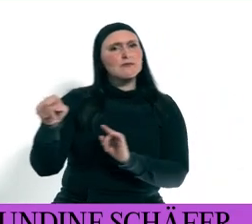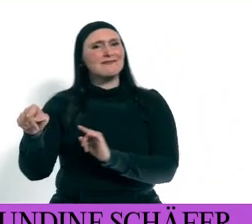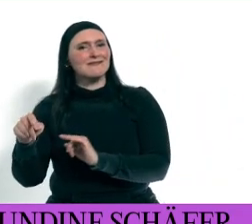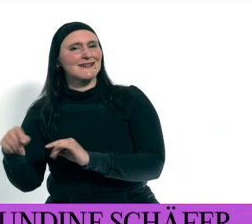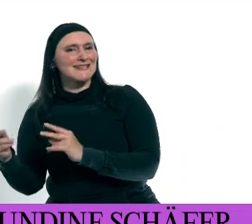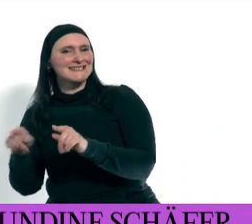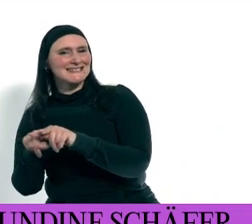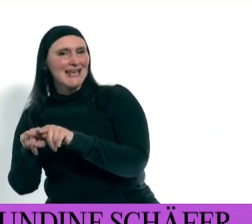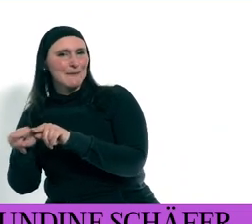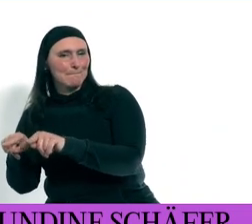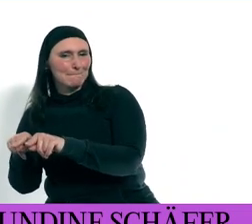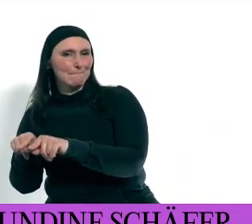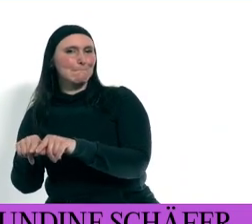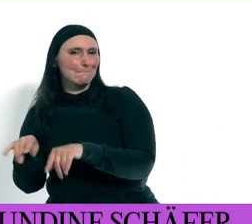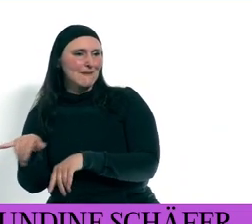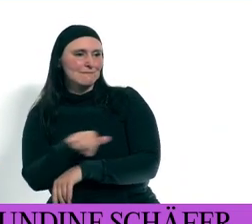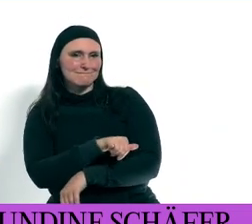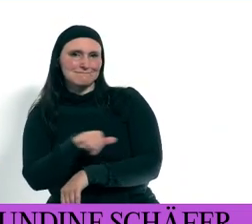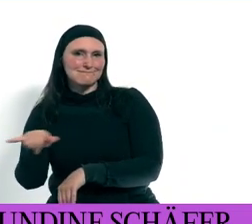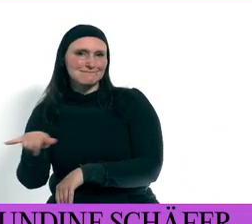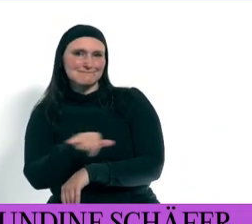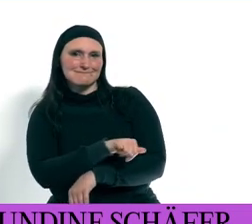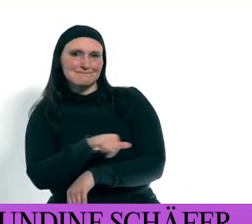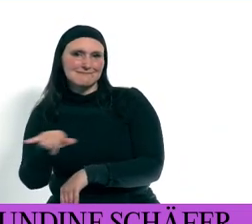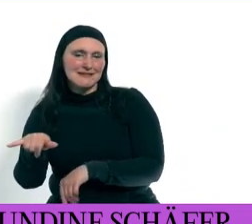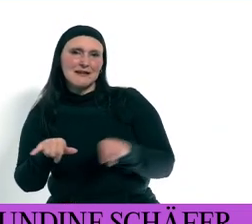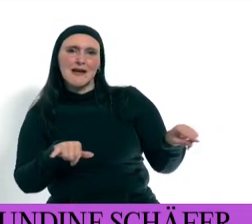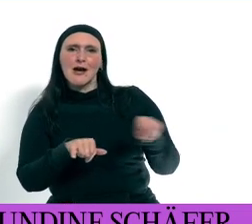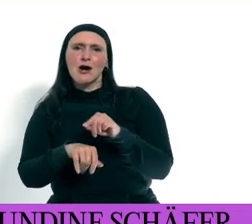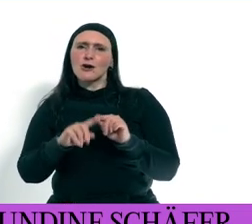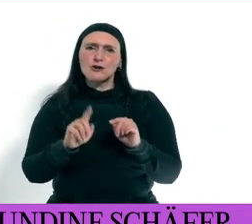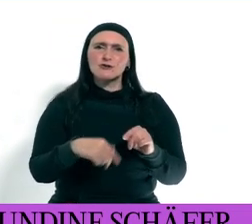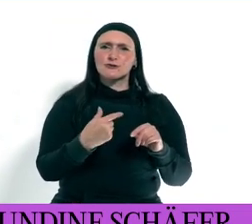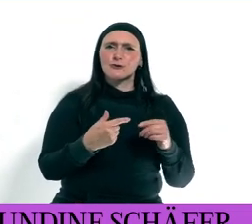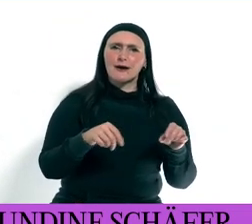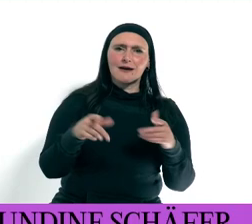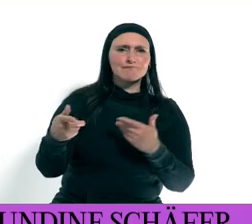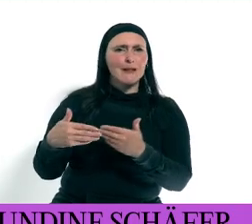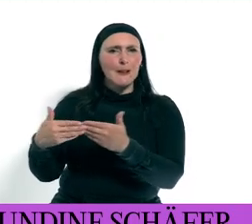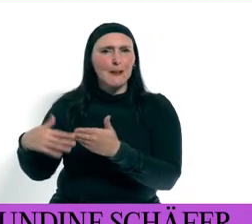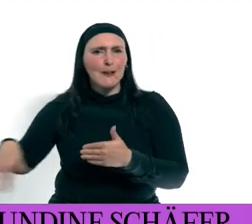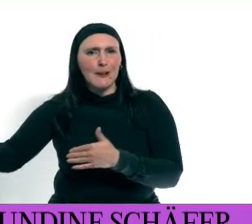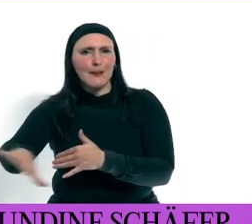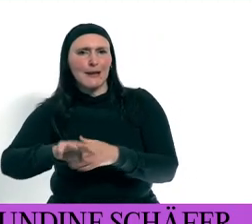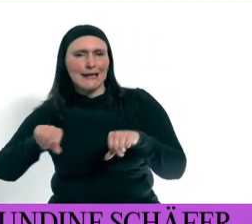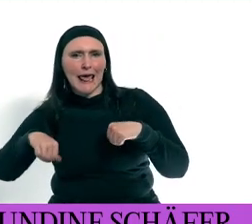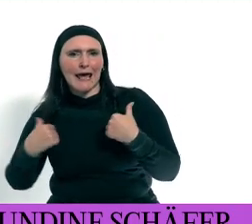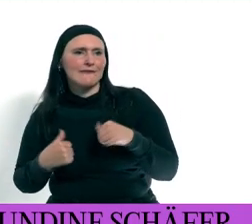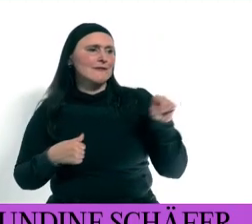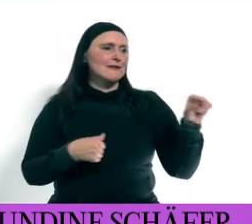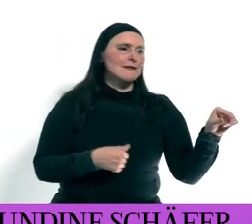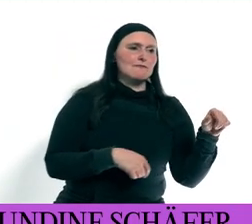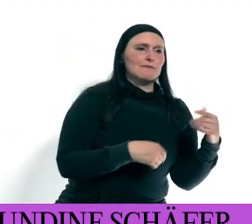lokale Vernetzung oder Einbettung, also nicht hingehen und irgendwas hinbringen, was man entwickelt